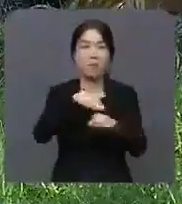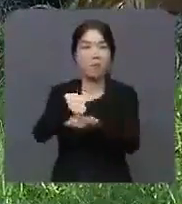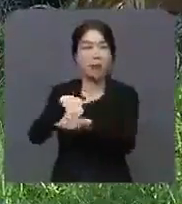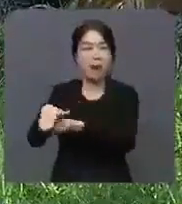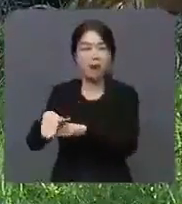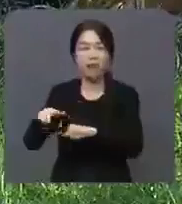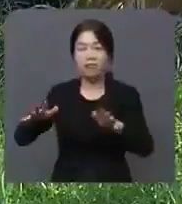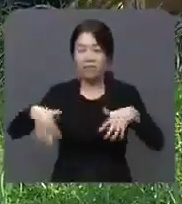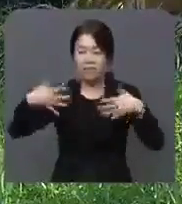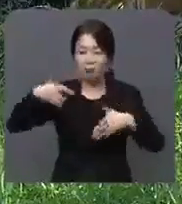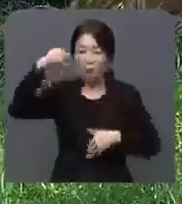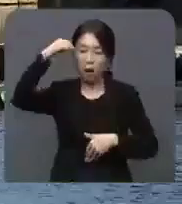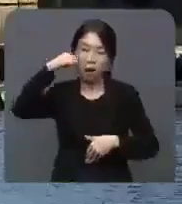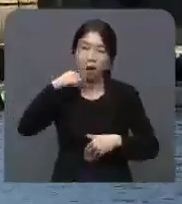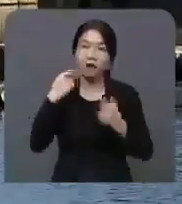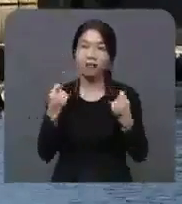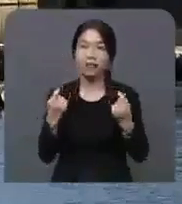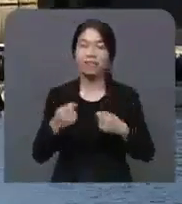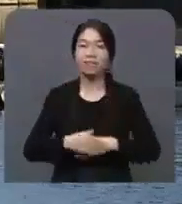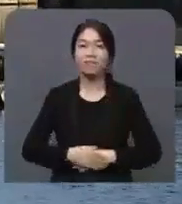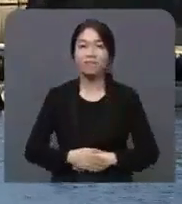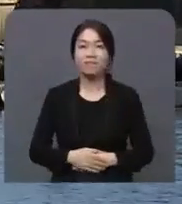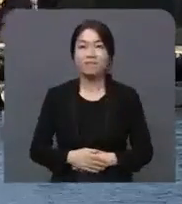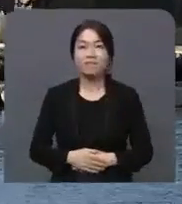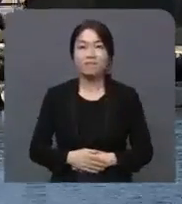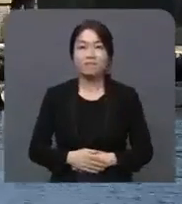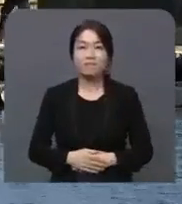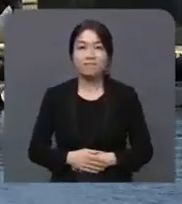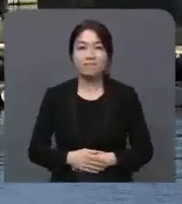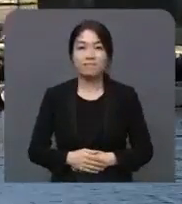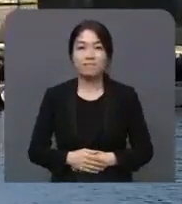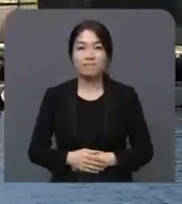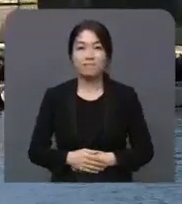저만의 방식으로 가을을 만끽했습니다. KBS 뉴스 김혜린입니다.